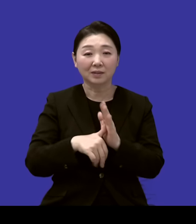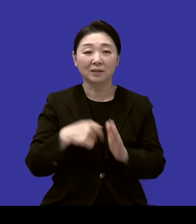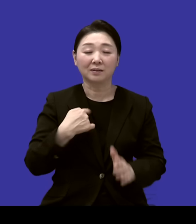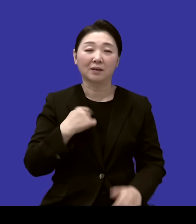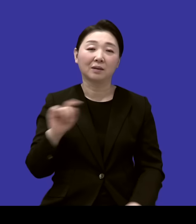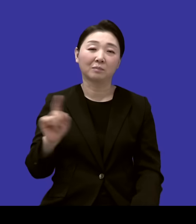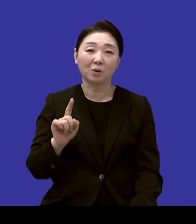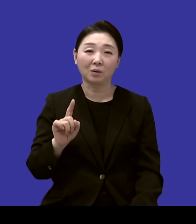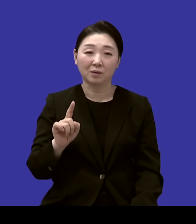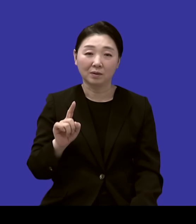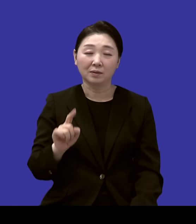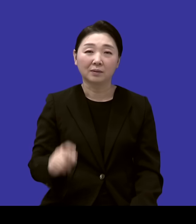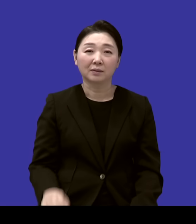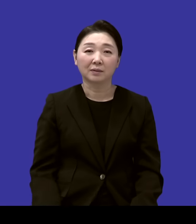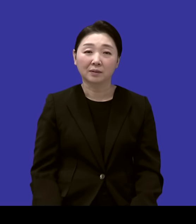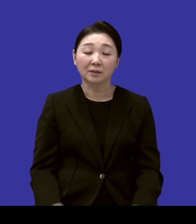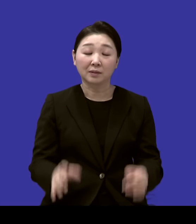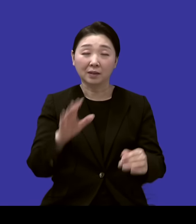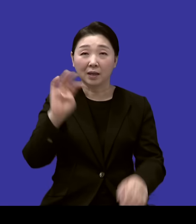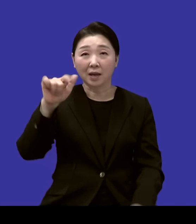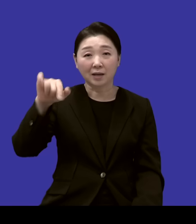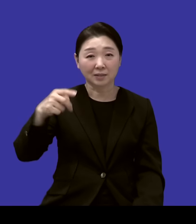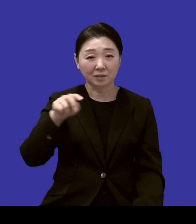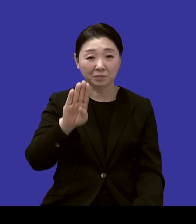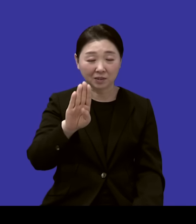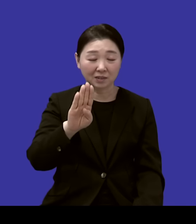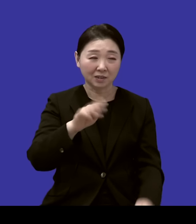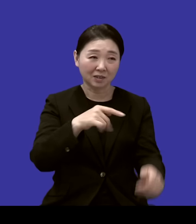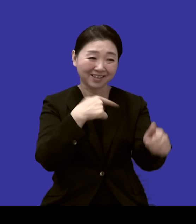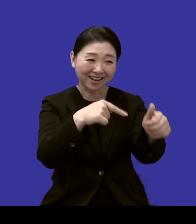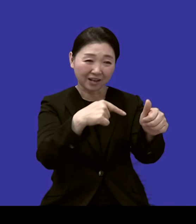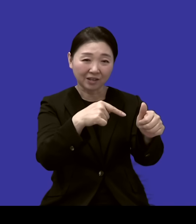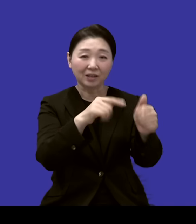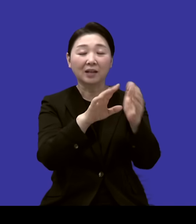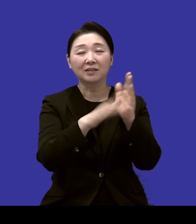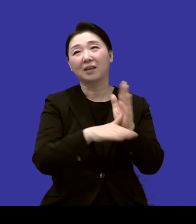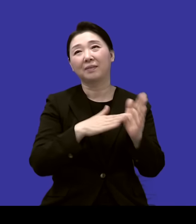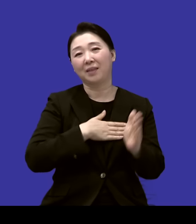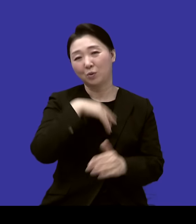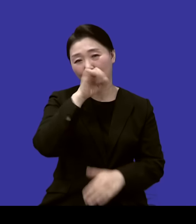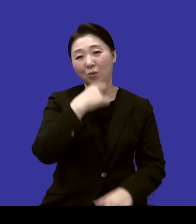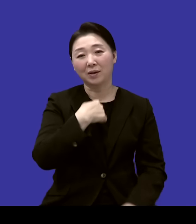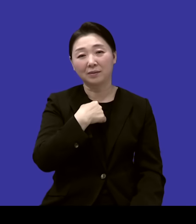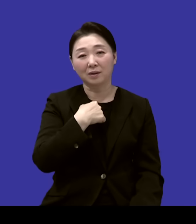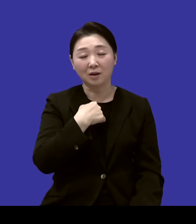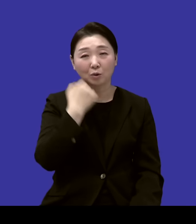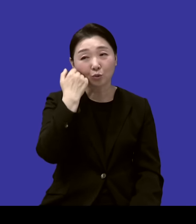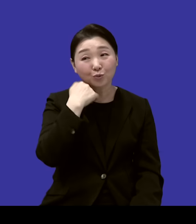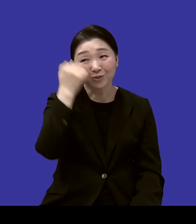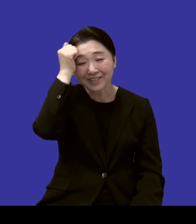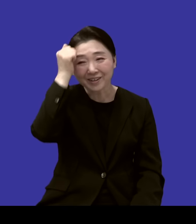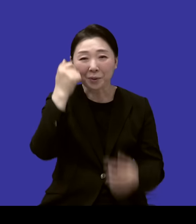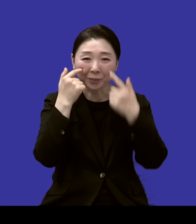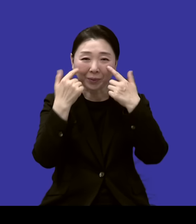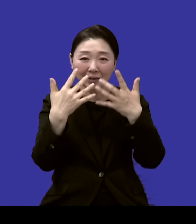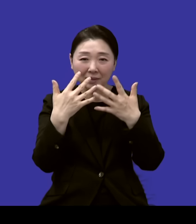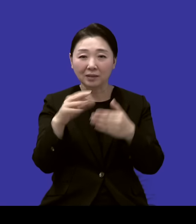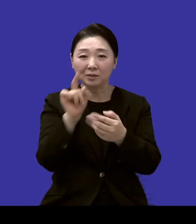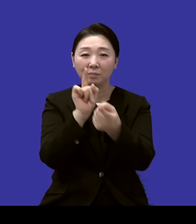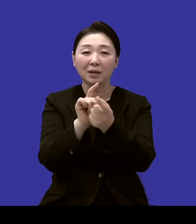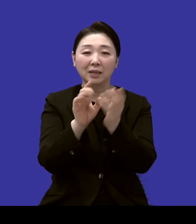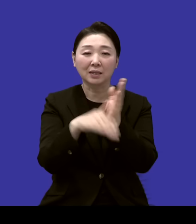이제 학습지 교사를 하면서 예. 제가 그때도 누군가를 가르치는 걸 좋아했었어요. 그래요? 근데 예. 한 아이가 기억이 나는데 네. 이 아이가 처음